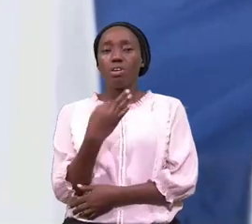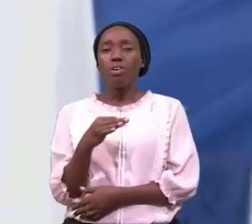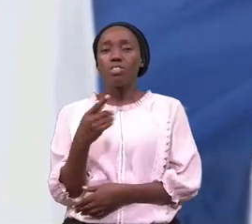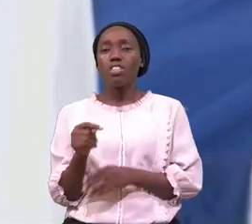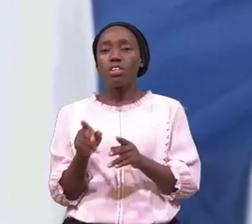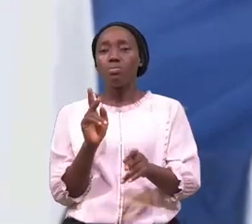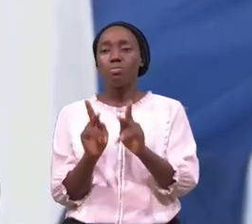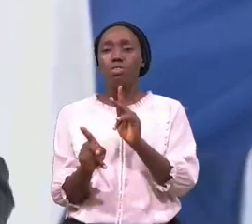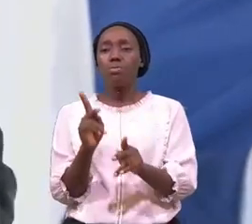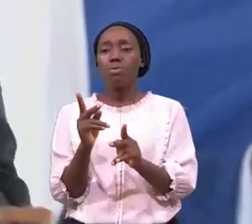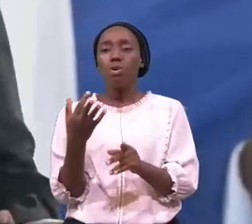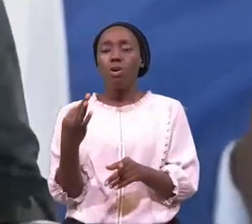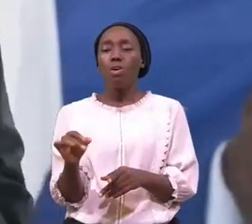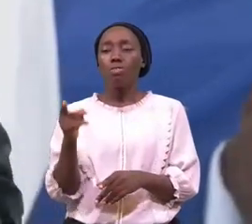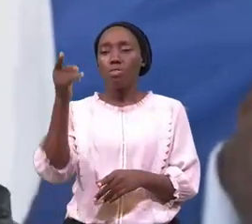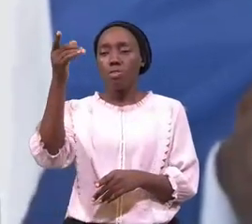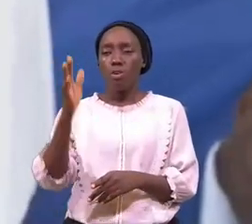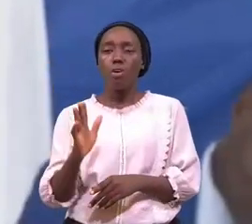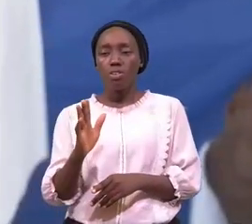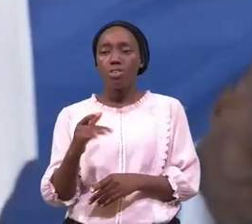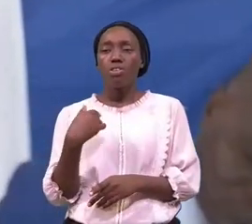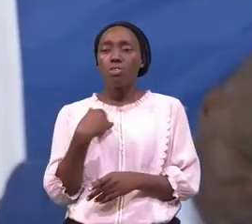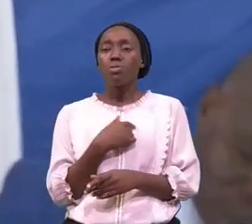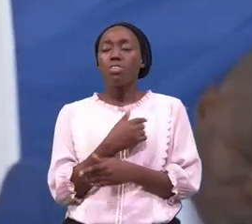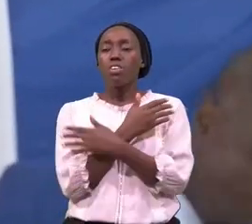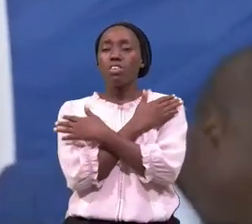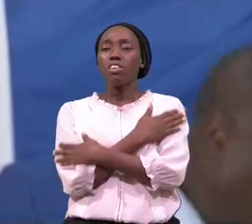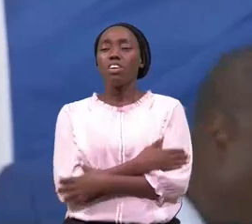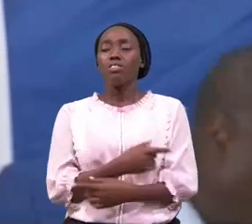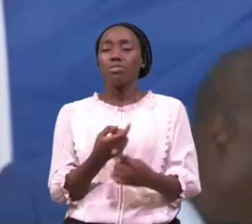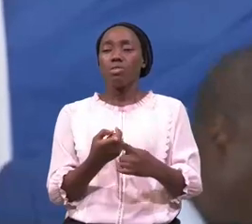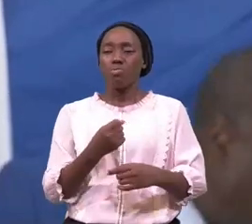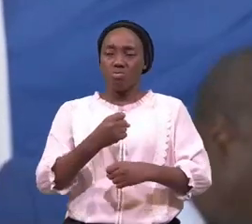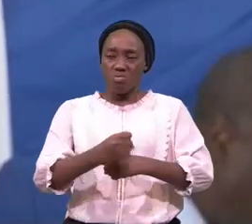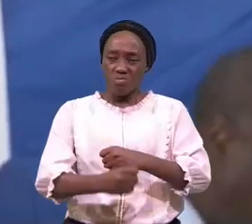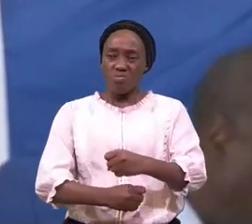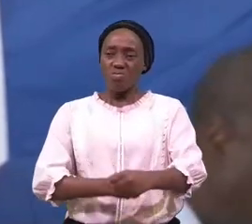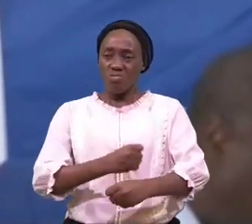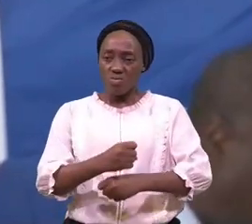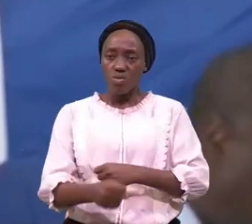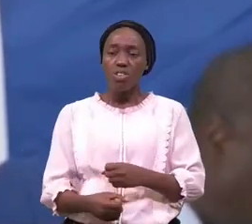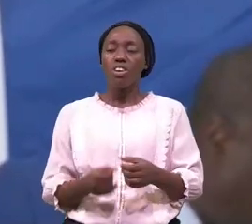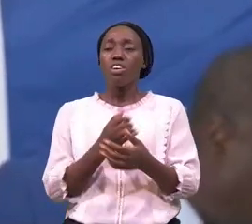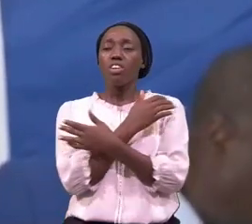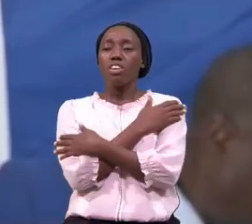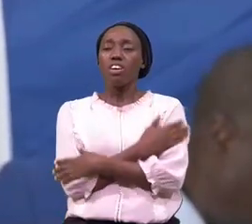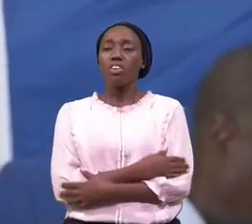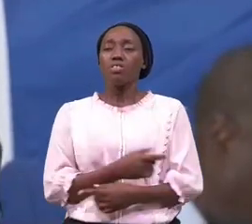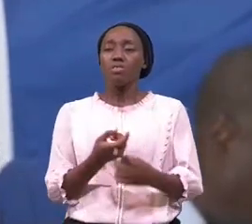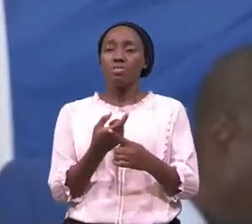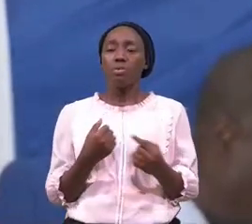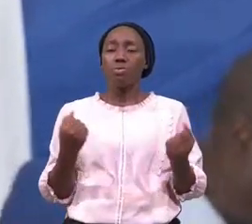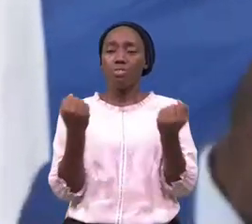Il y a un autre repos pour le peuple de Dieu. Nous reposons de nos luttes, nous reposons de nos